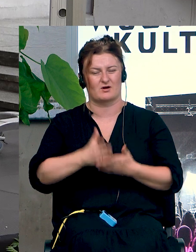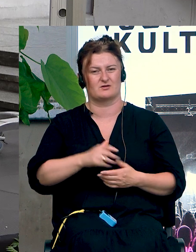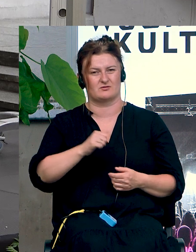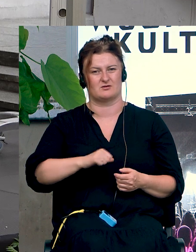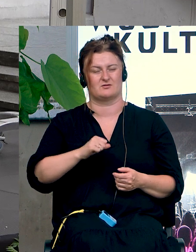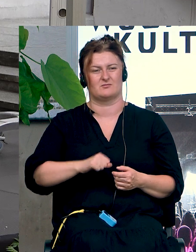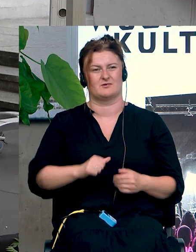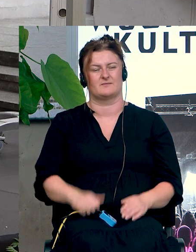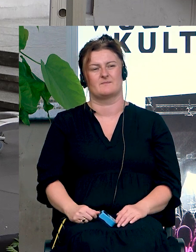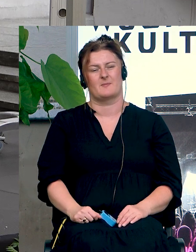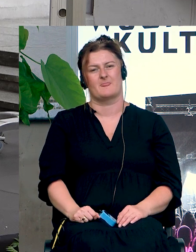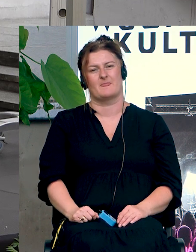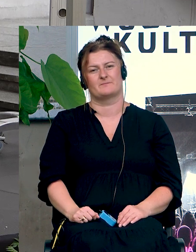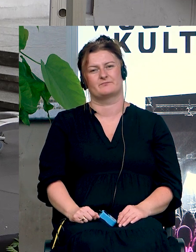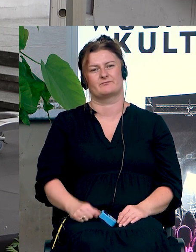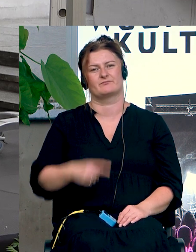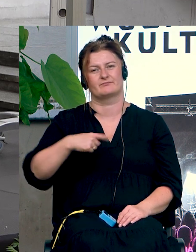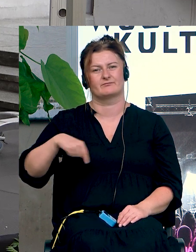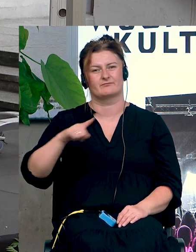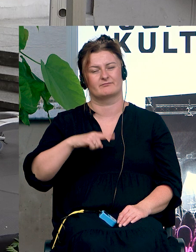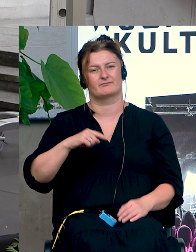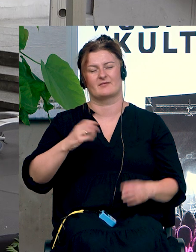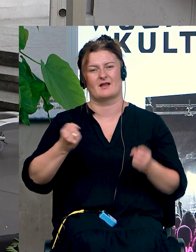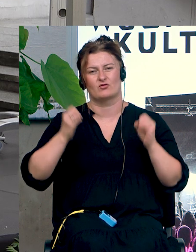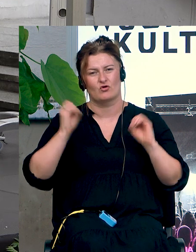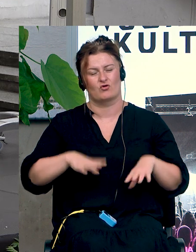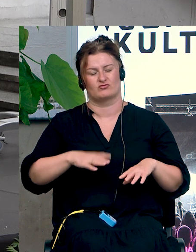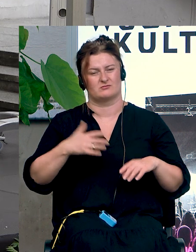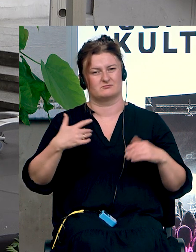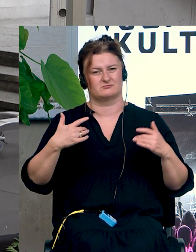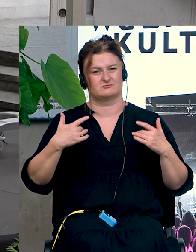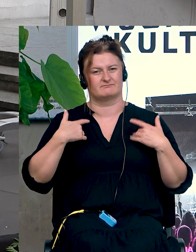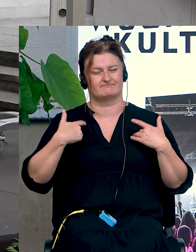як тільки можна було, напевно. Я також виросла без батька.